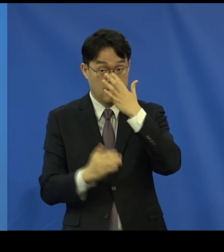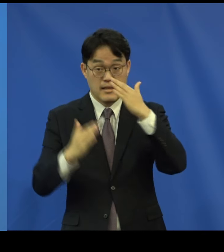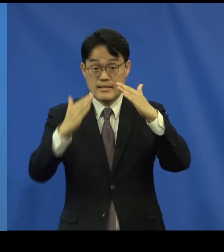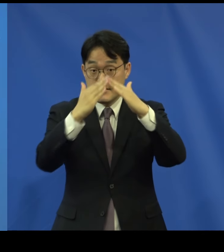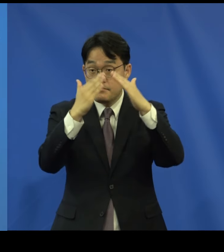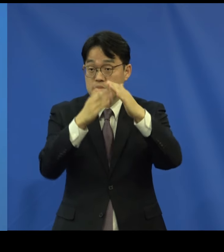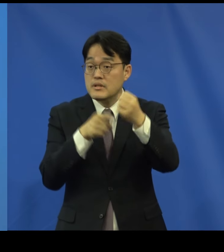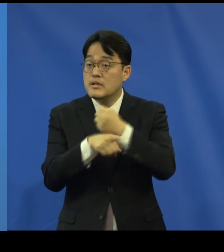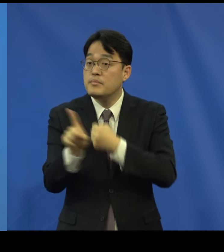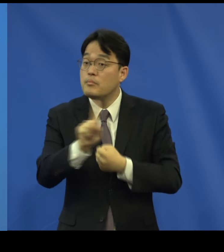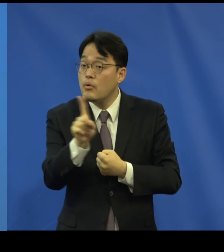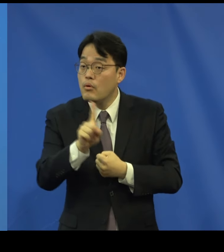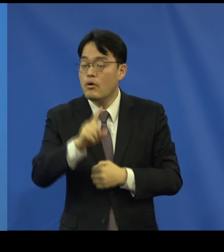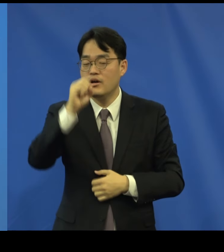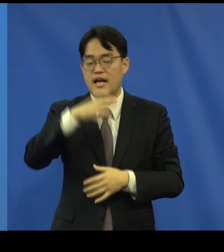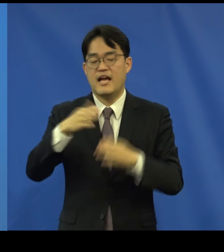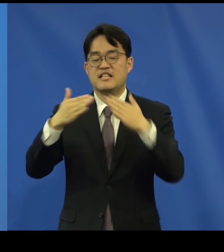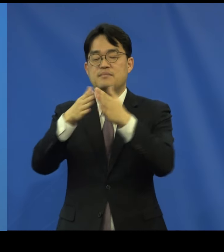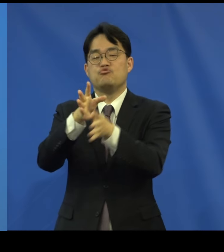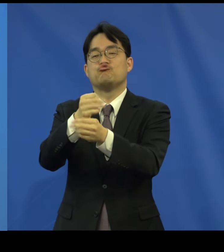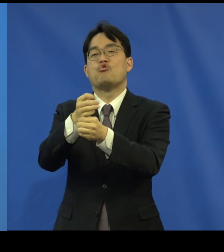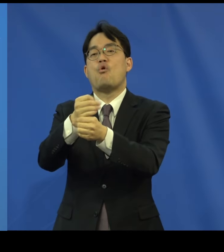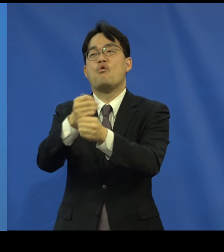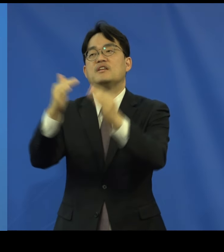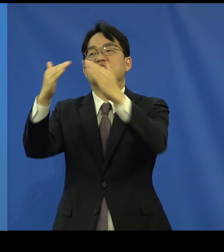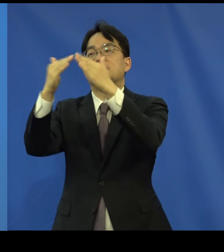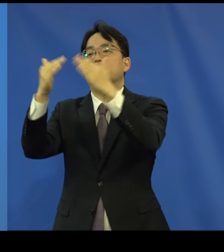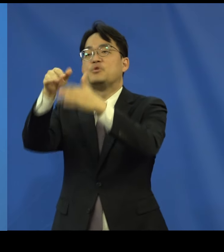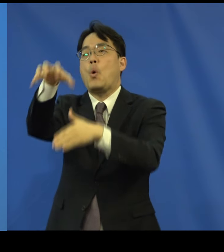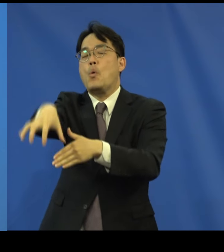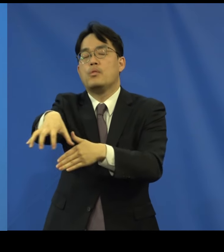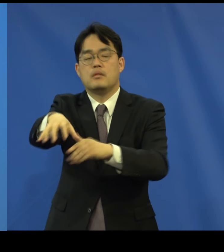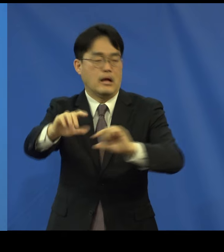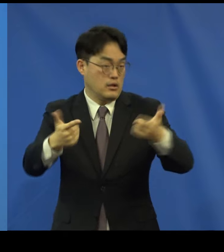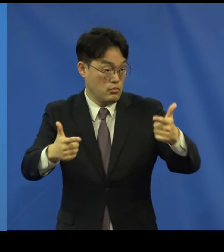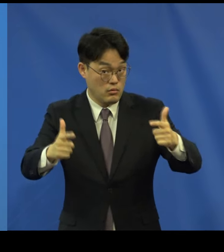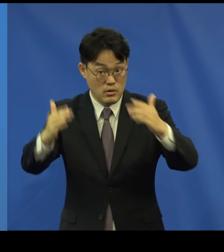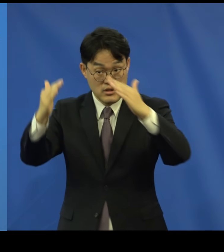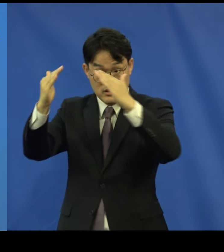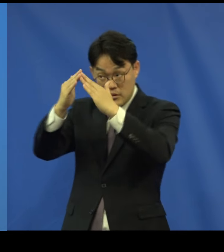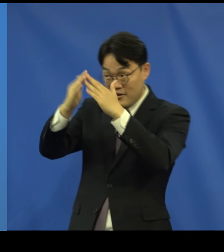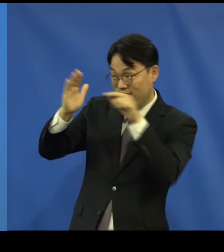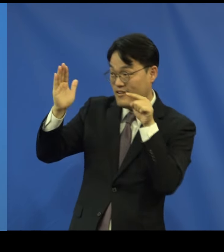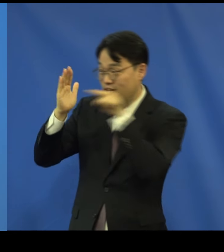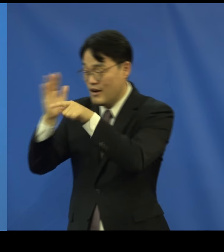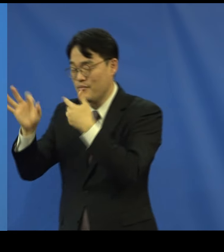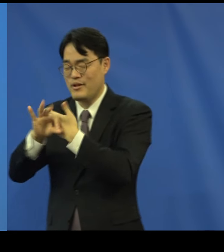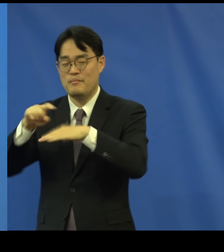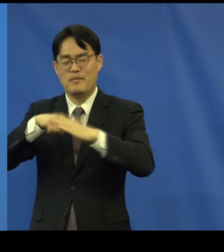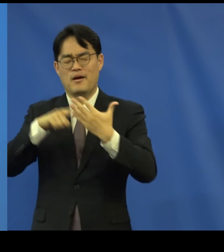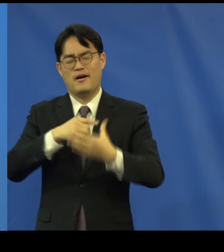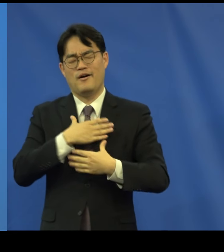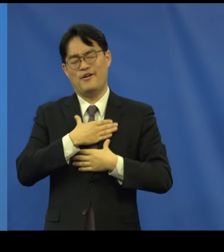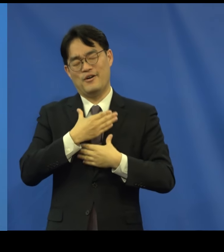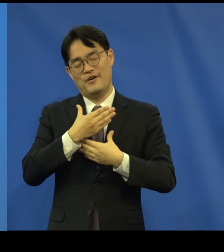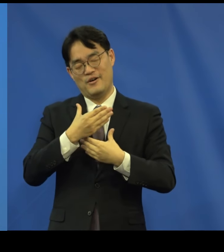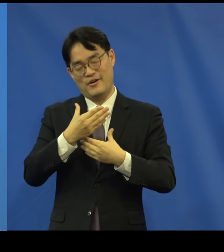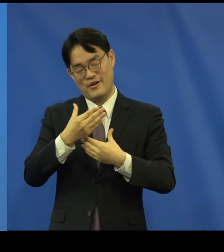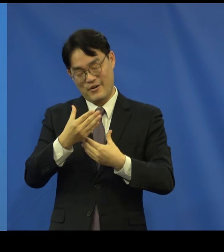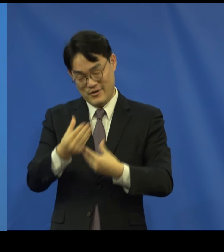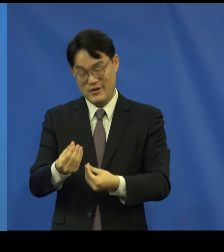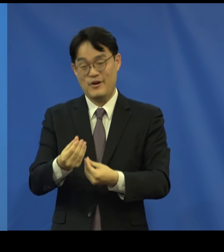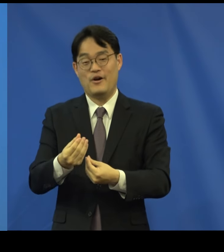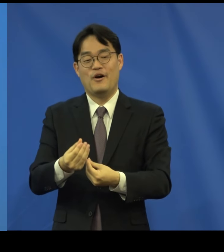우리의 안정감이요, 위로를 주는 곳이요, 소속감을 주는 곳이요, 안식을 주는 곳입니다. 지금 우크라이나